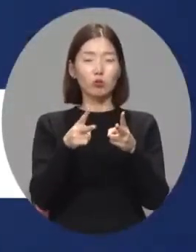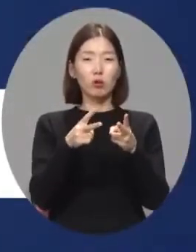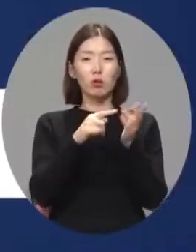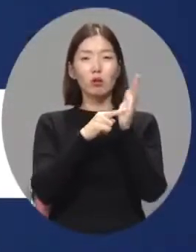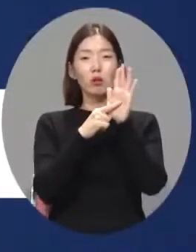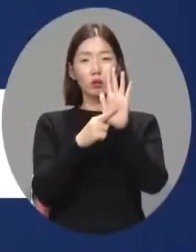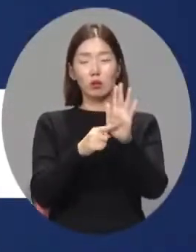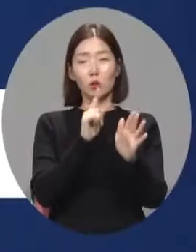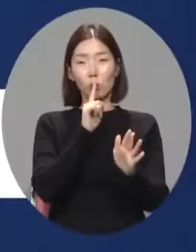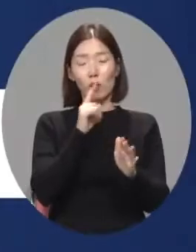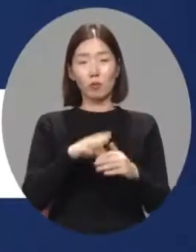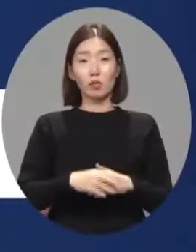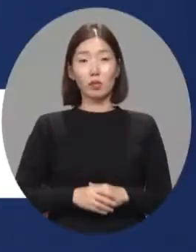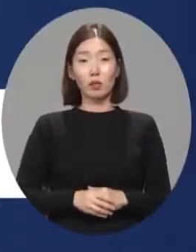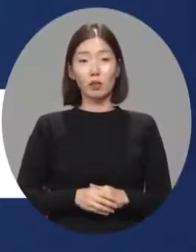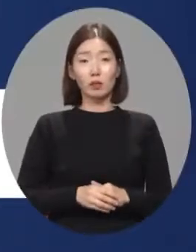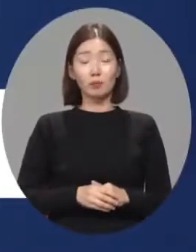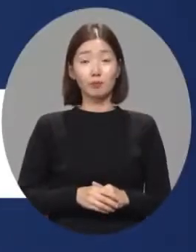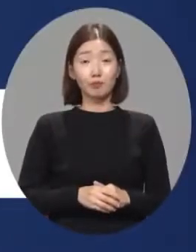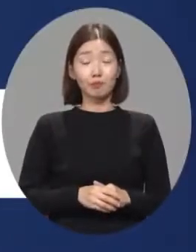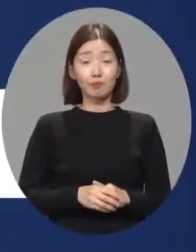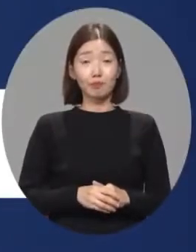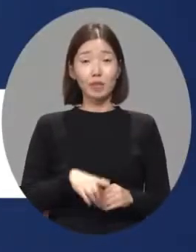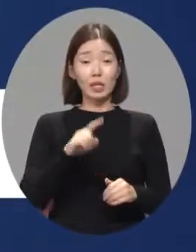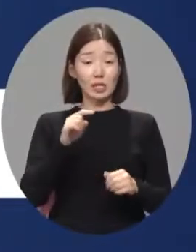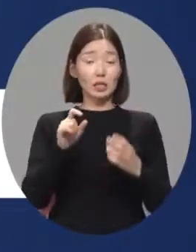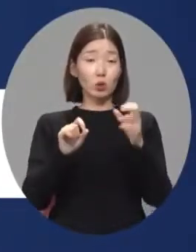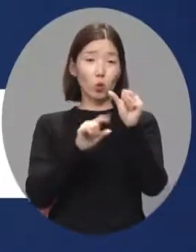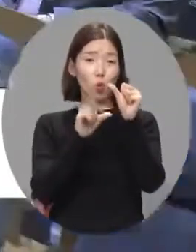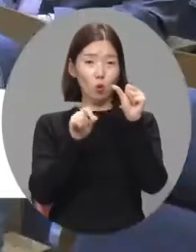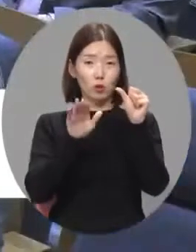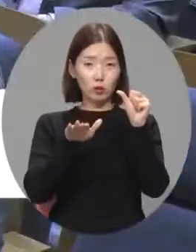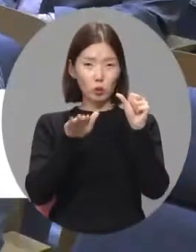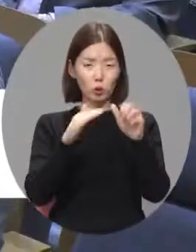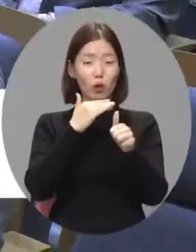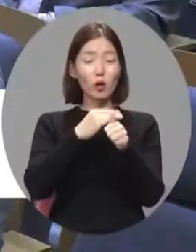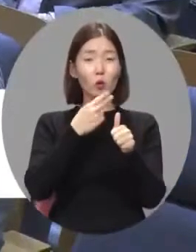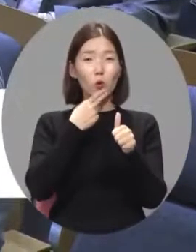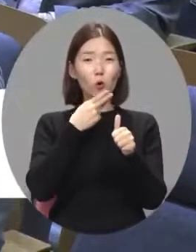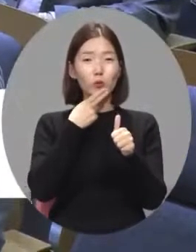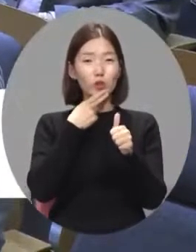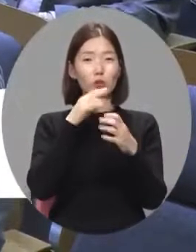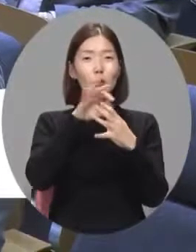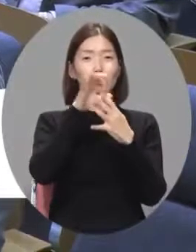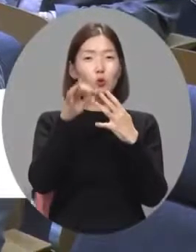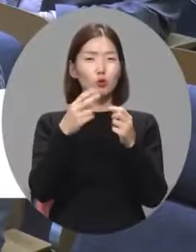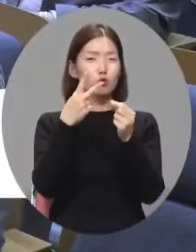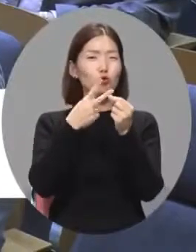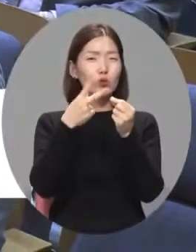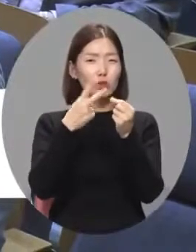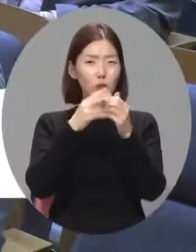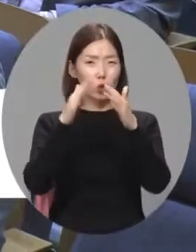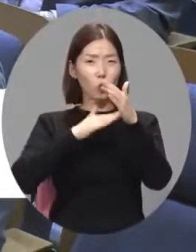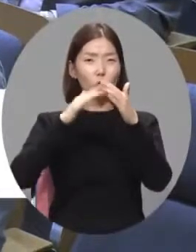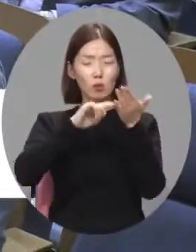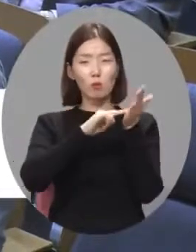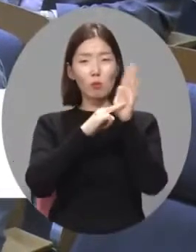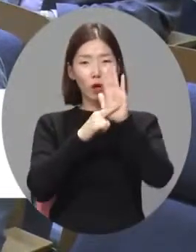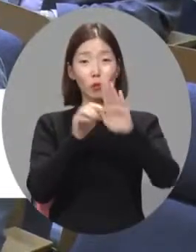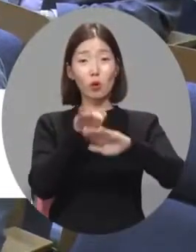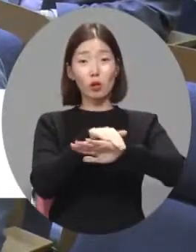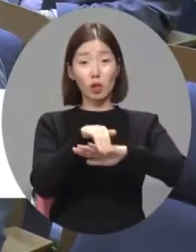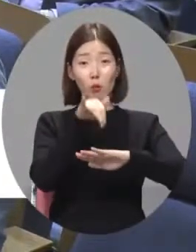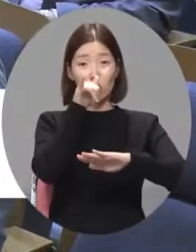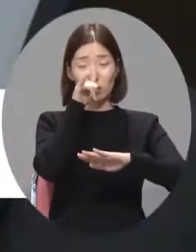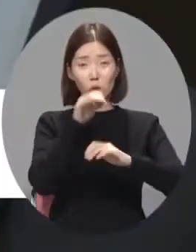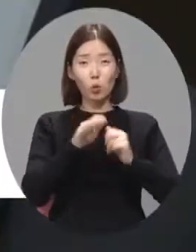것으로 확인됐습니다 우리가 주시는 다음달 중으로 해구 없는 도시 시즌 2 프로젝트를 공식 발표할 예정 이라며